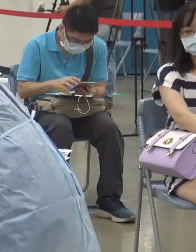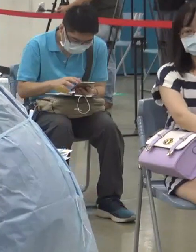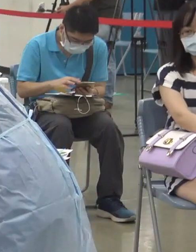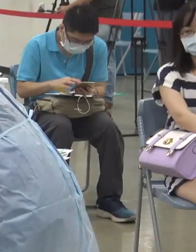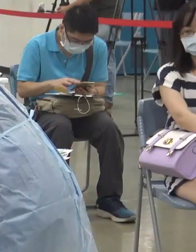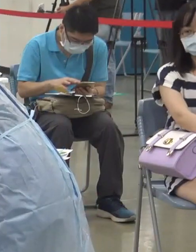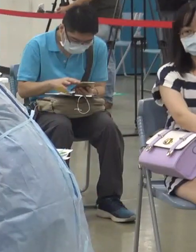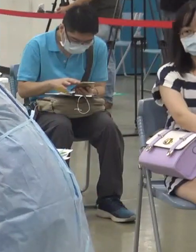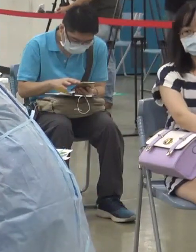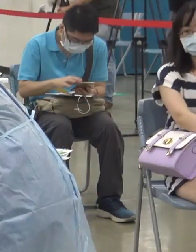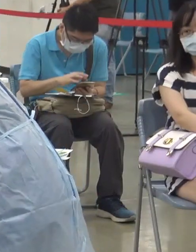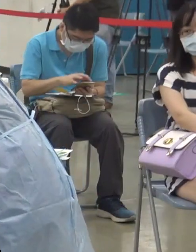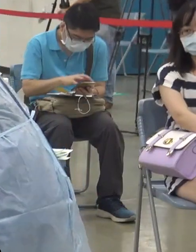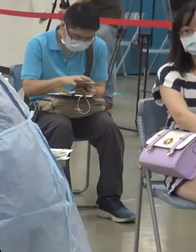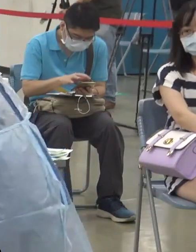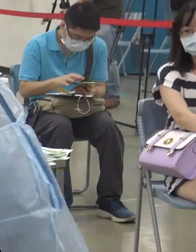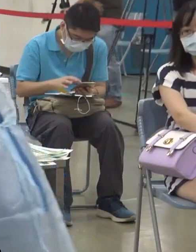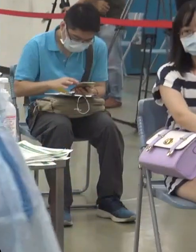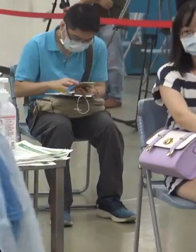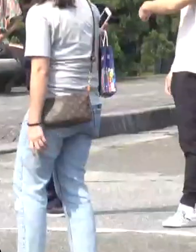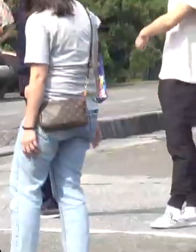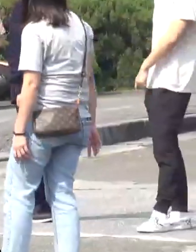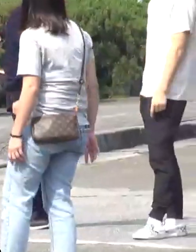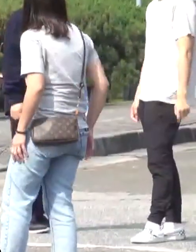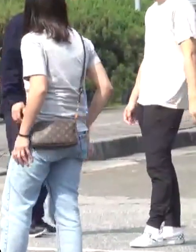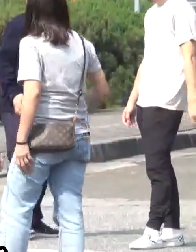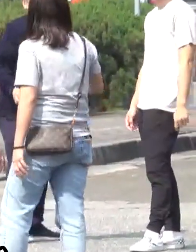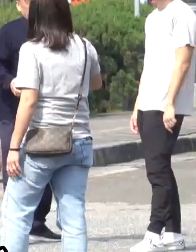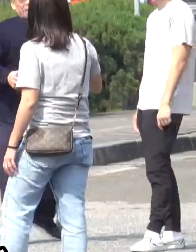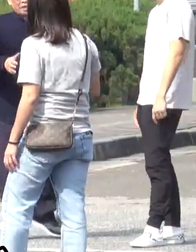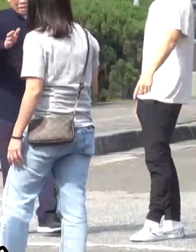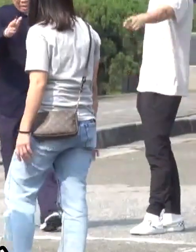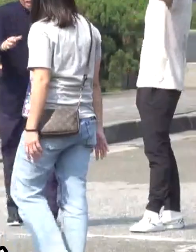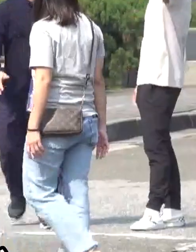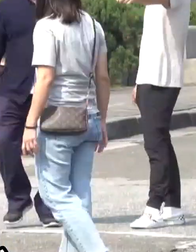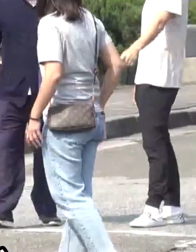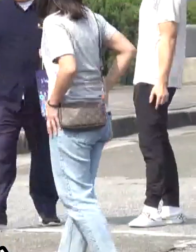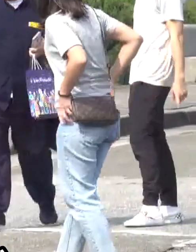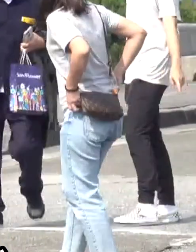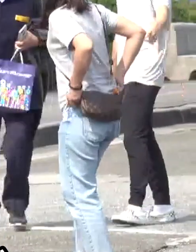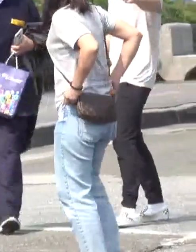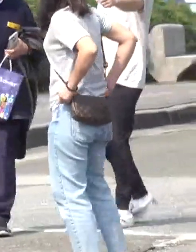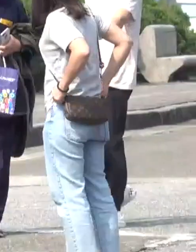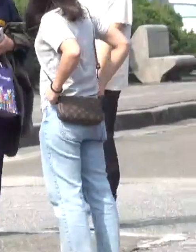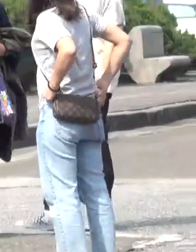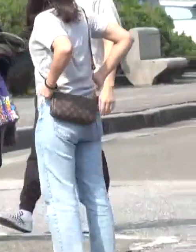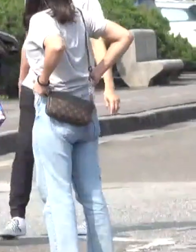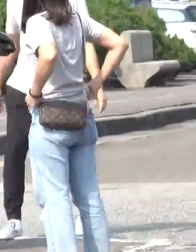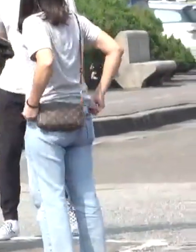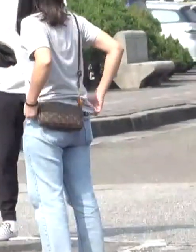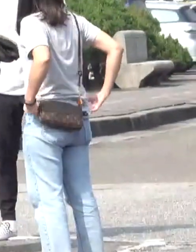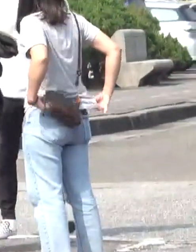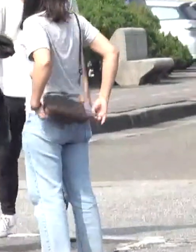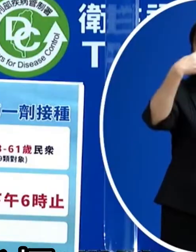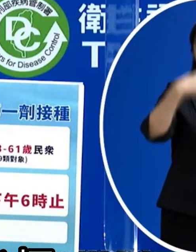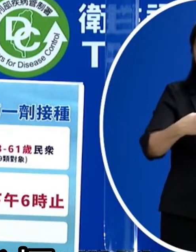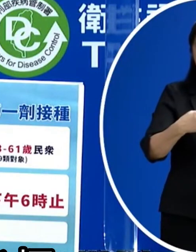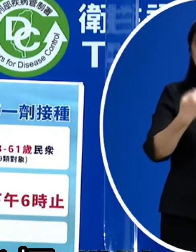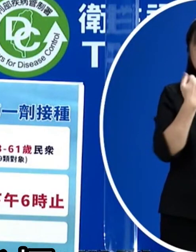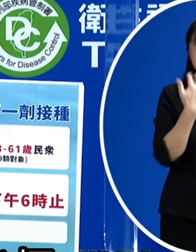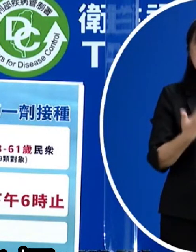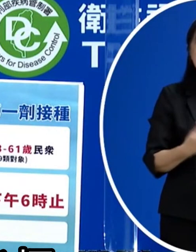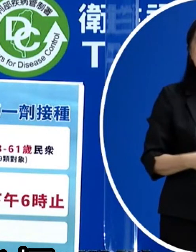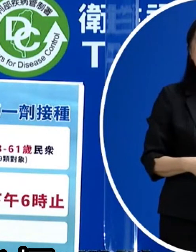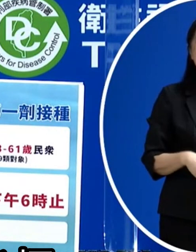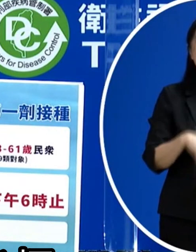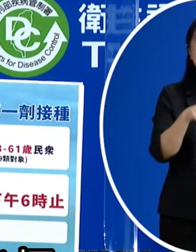加上月底渴望达成疫苗覆盖率七成目标，但何时降回一级警戒仍没有时间表。 不会只